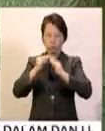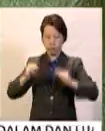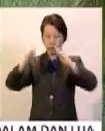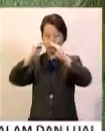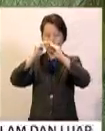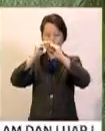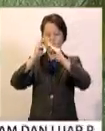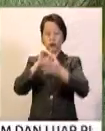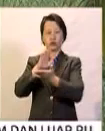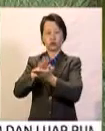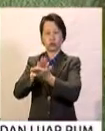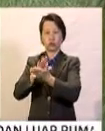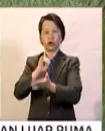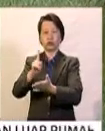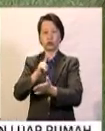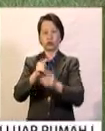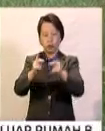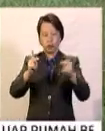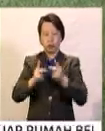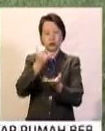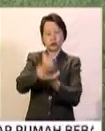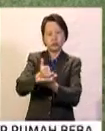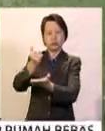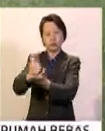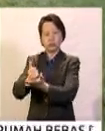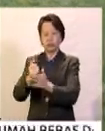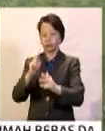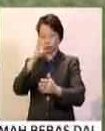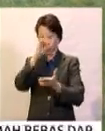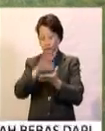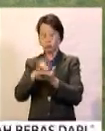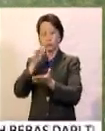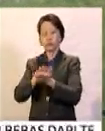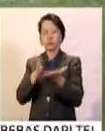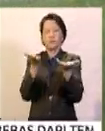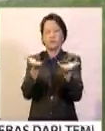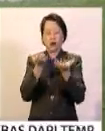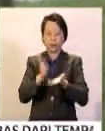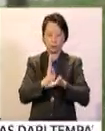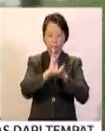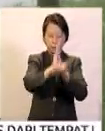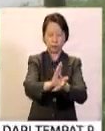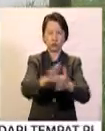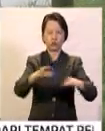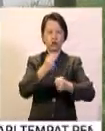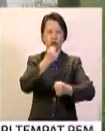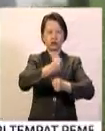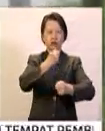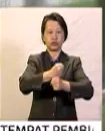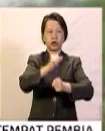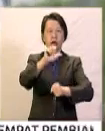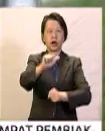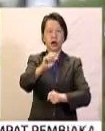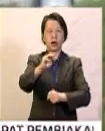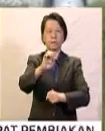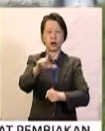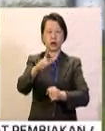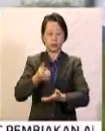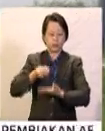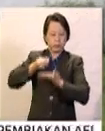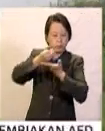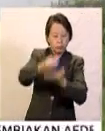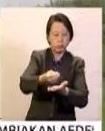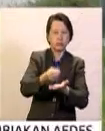sekolah tahfiz sebagai kawasan persinggahan, pasangan ini berhasrat membantu melakukan kerja amal dan menghulurkan